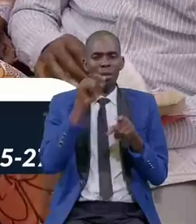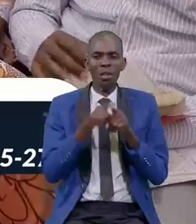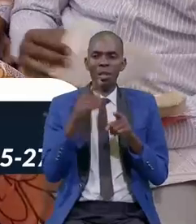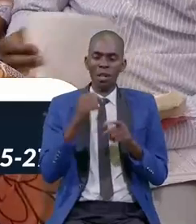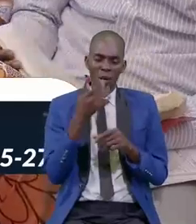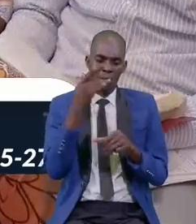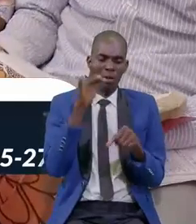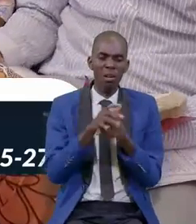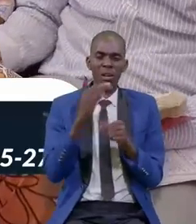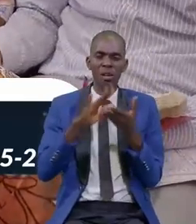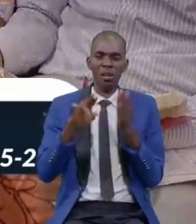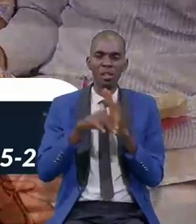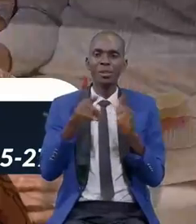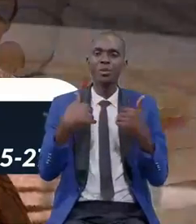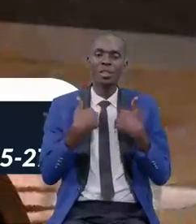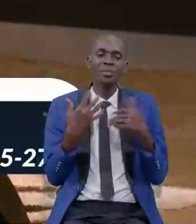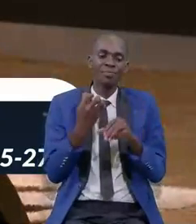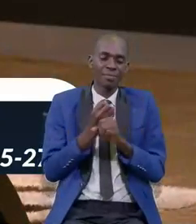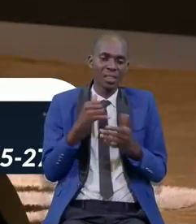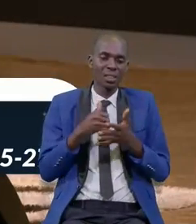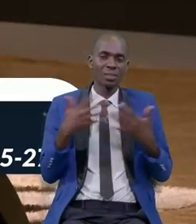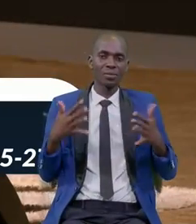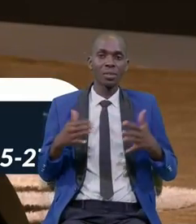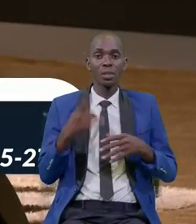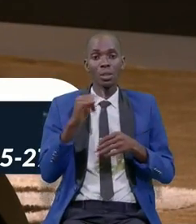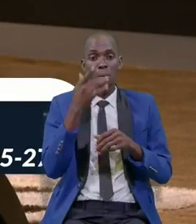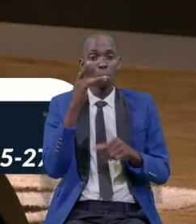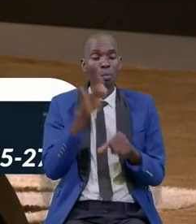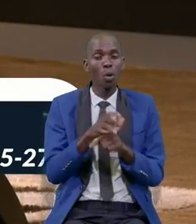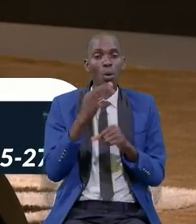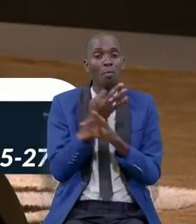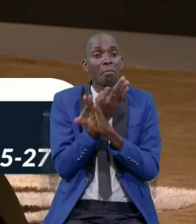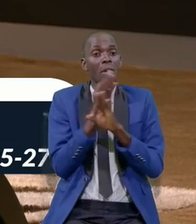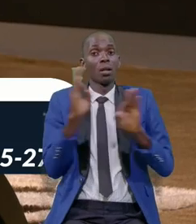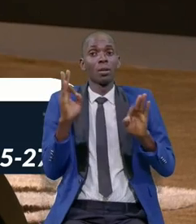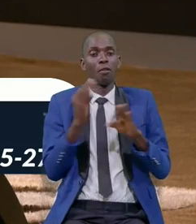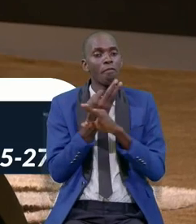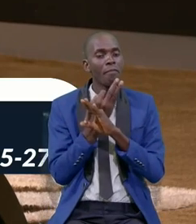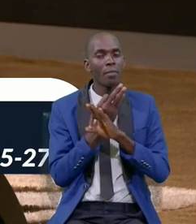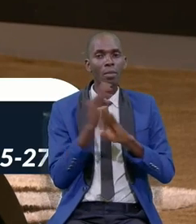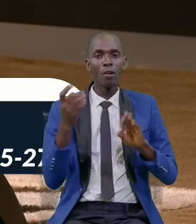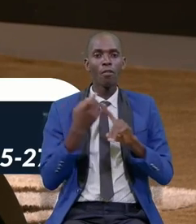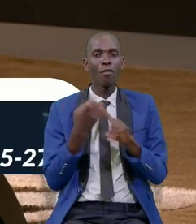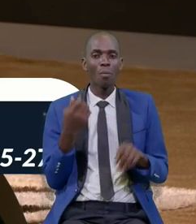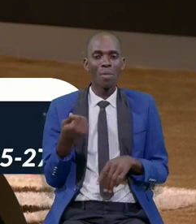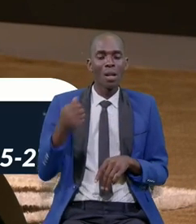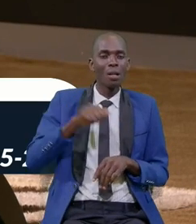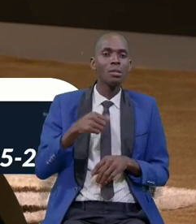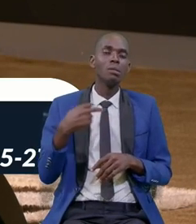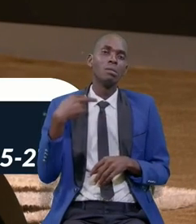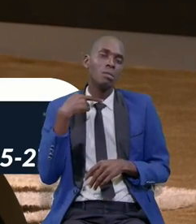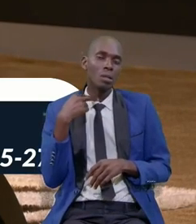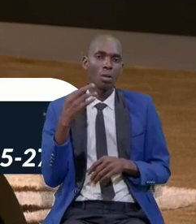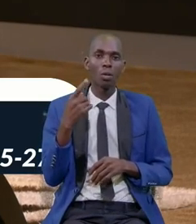il a promis le pardon, on a cette promesse, la promesse de l'affranchissement, d'être affranchi de tout joug